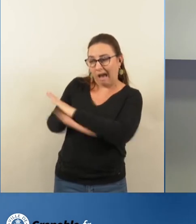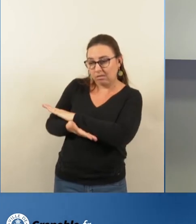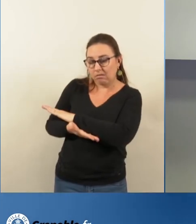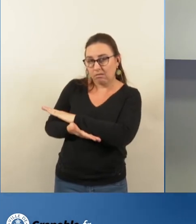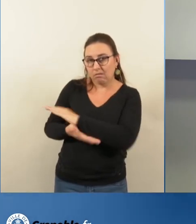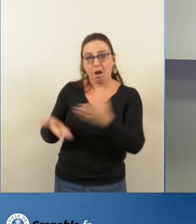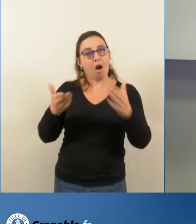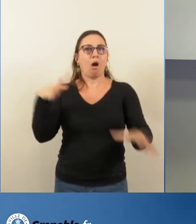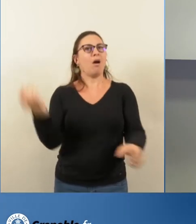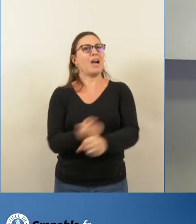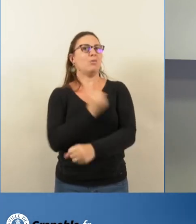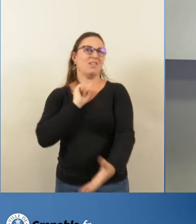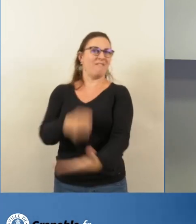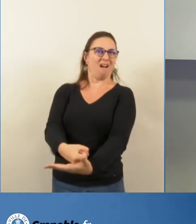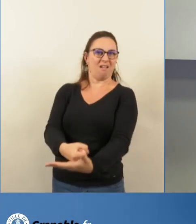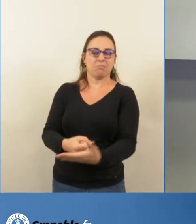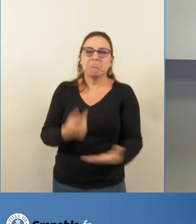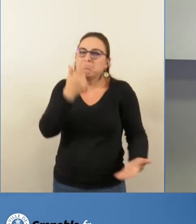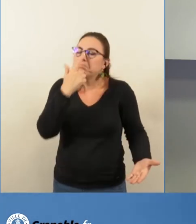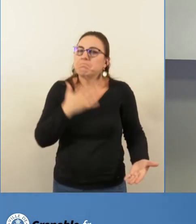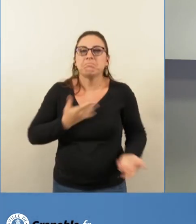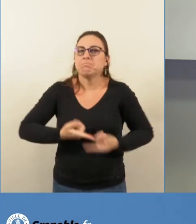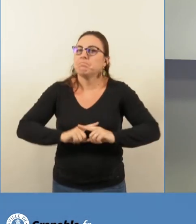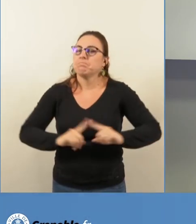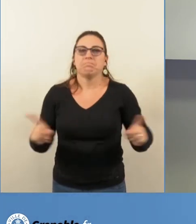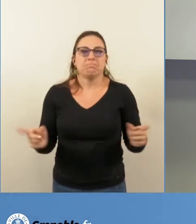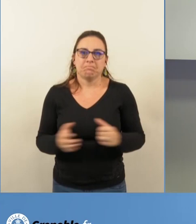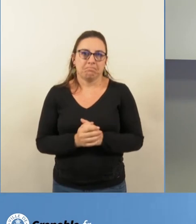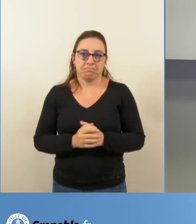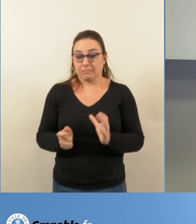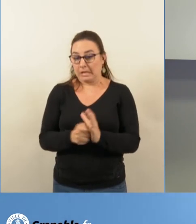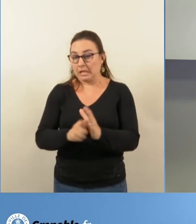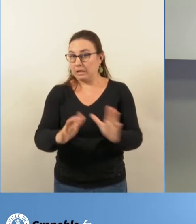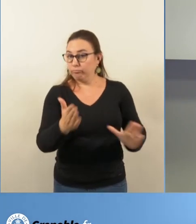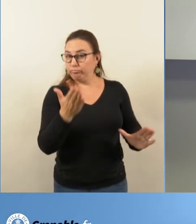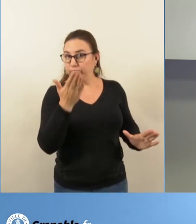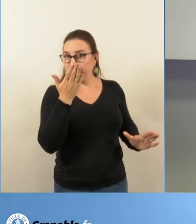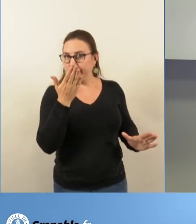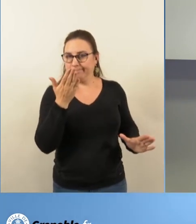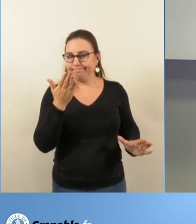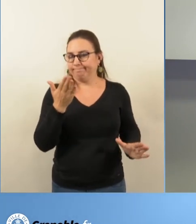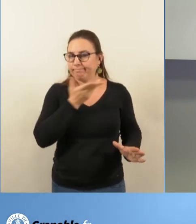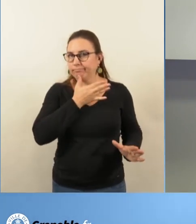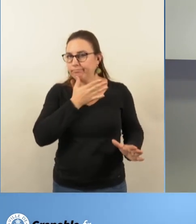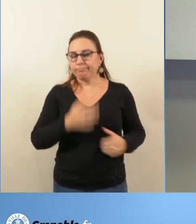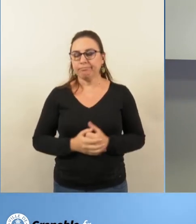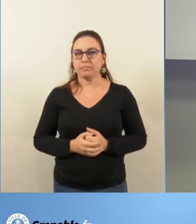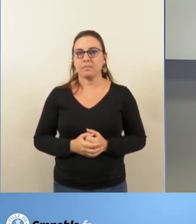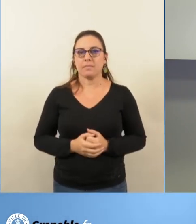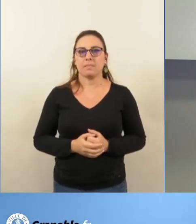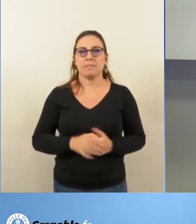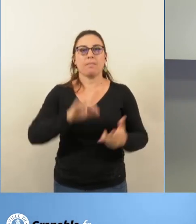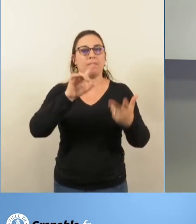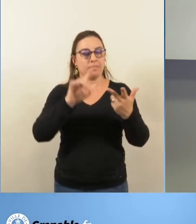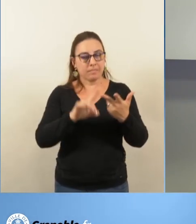être fait dans une fin de mandat donc là aussi le calendrier me semble également décalé enfin